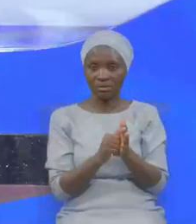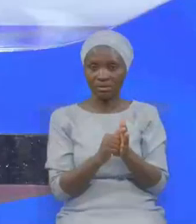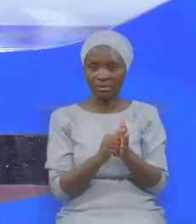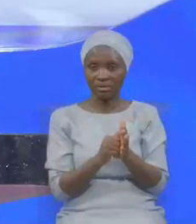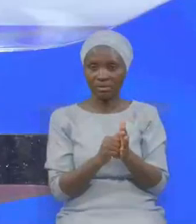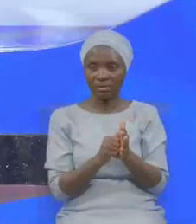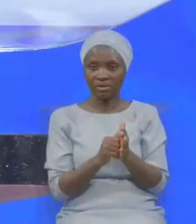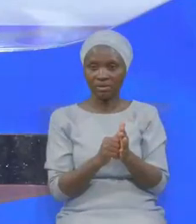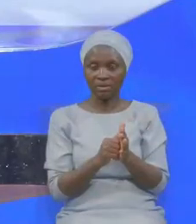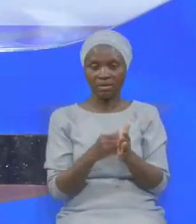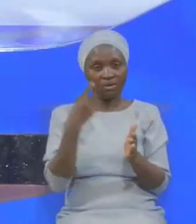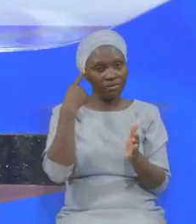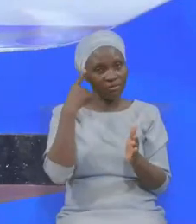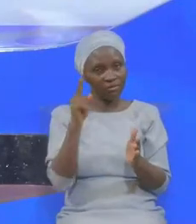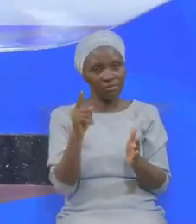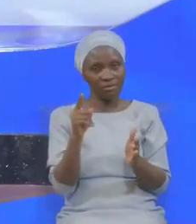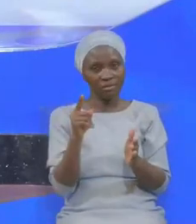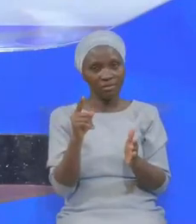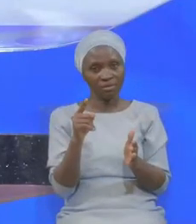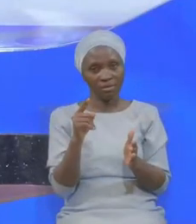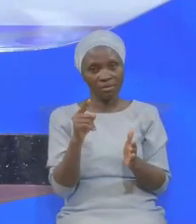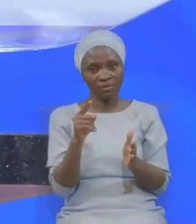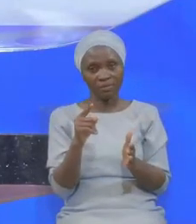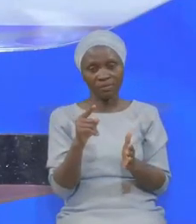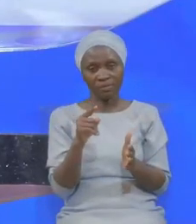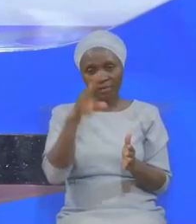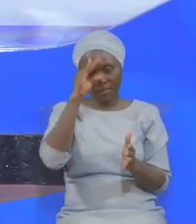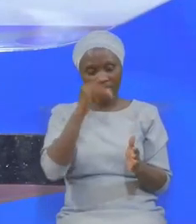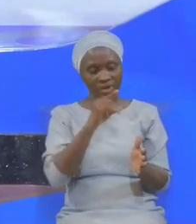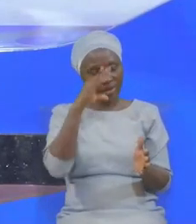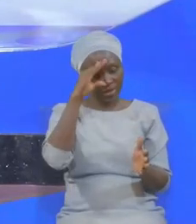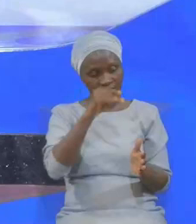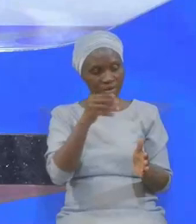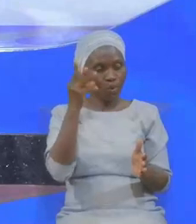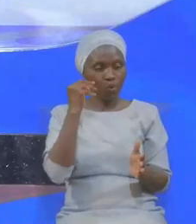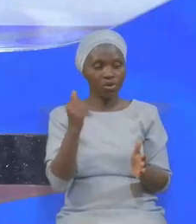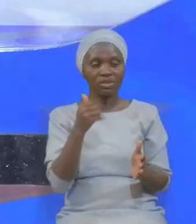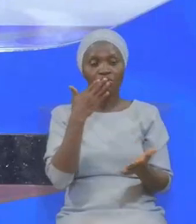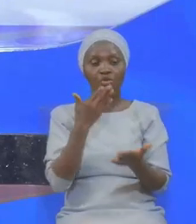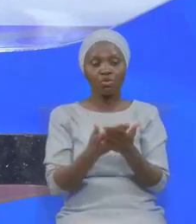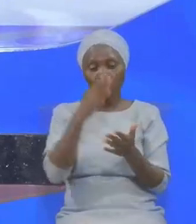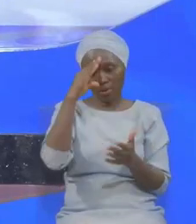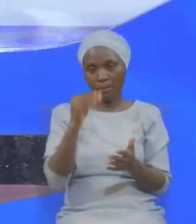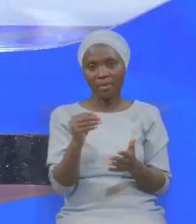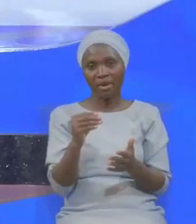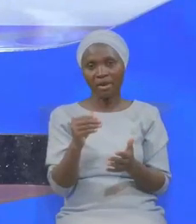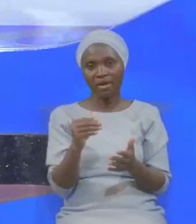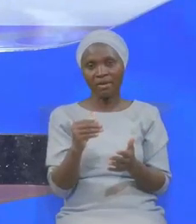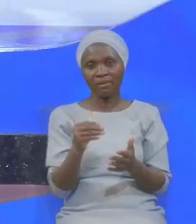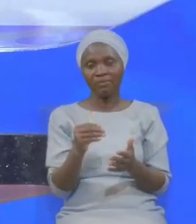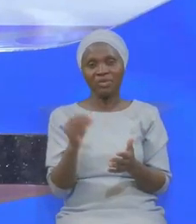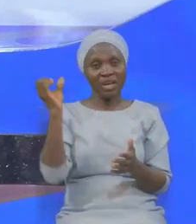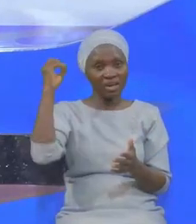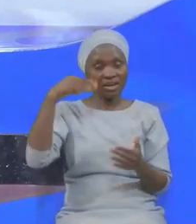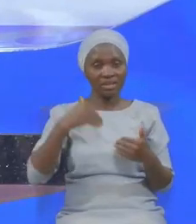Car c'était un homme de bien. La grâce est venue dans sa vie. Quelqu'un là-bas, la grâce